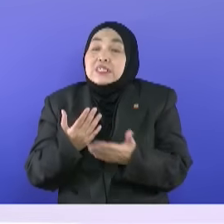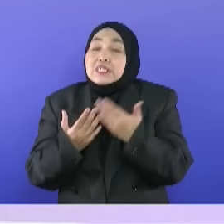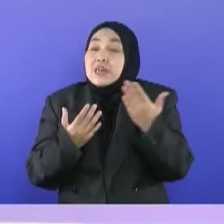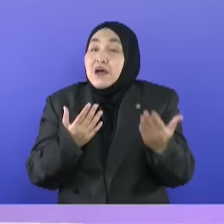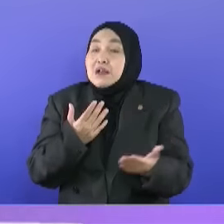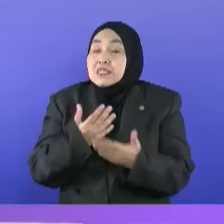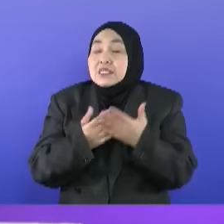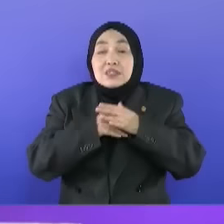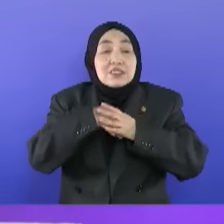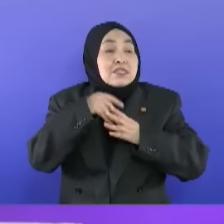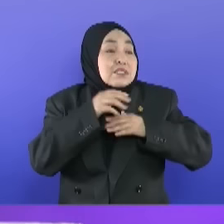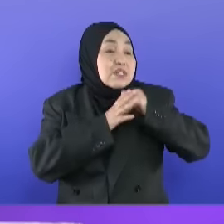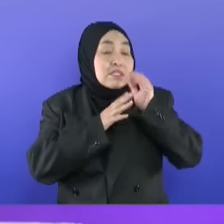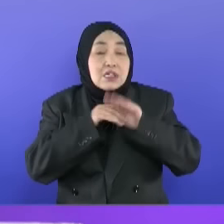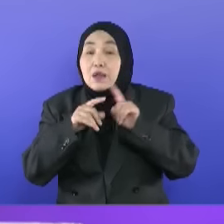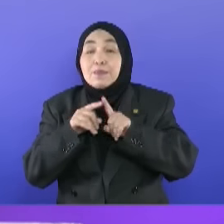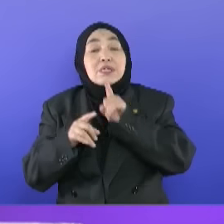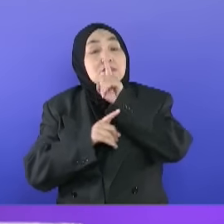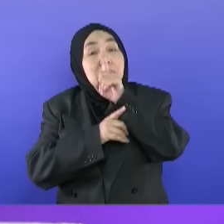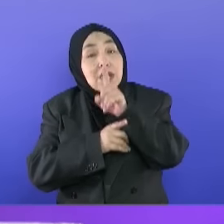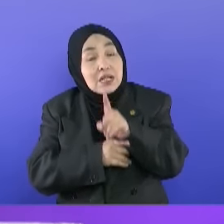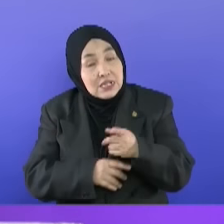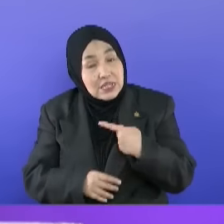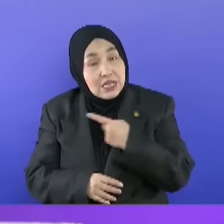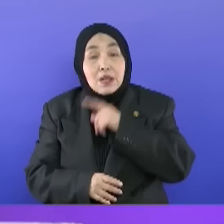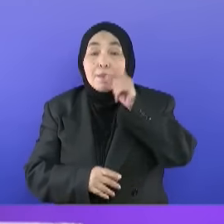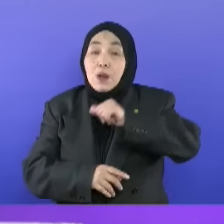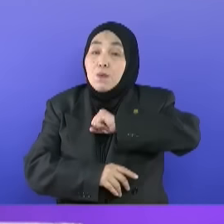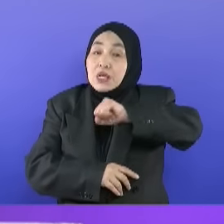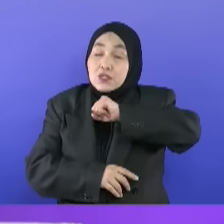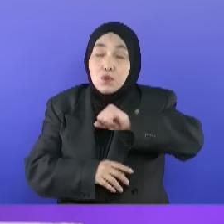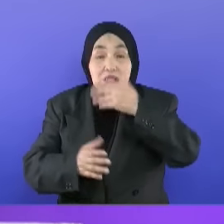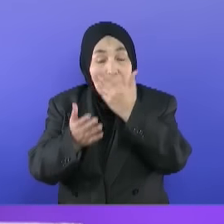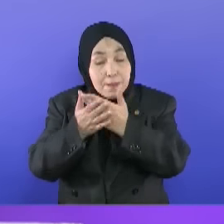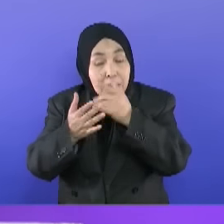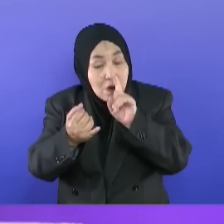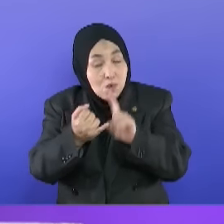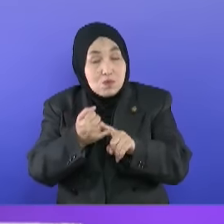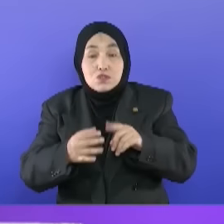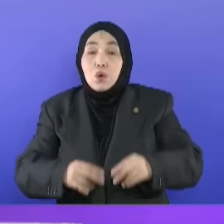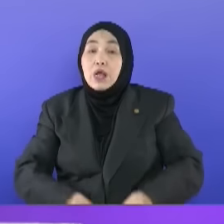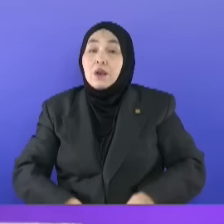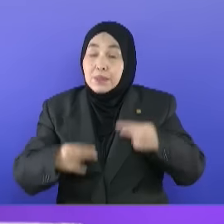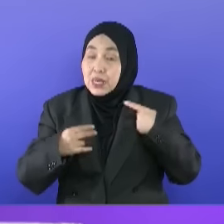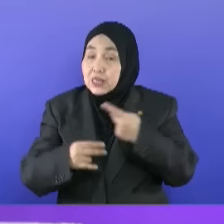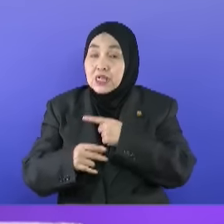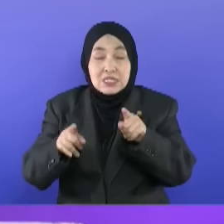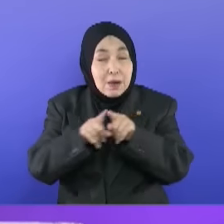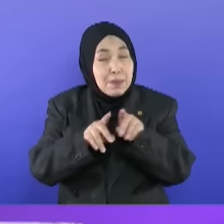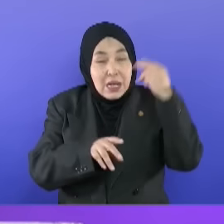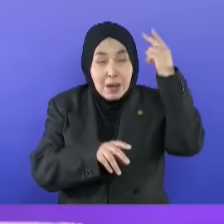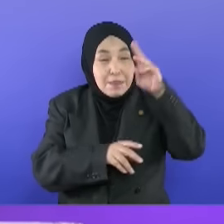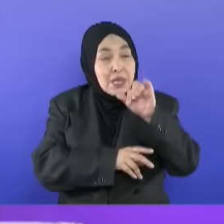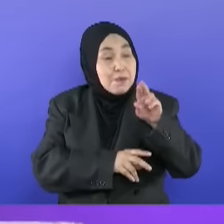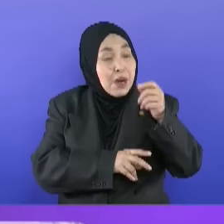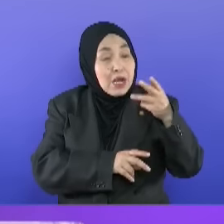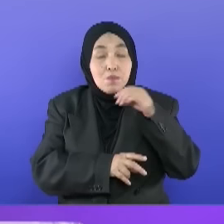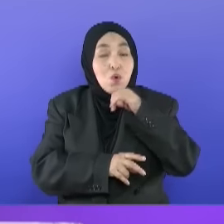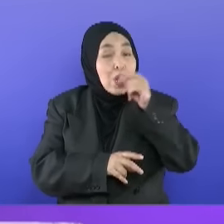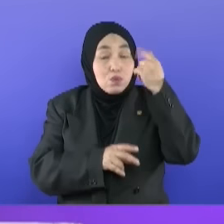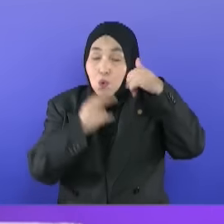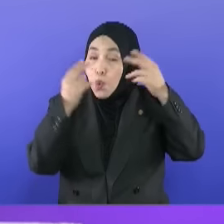rasa selesa. Padahal sebenarnya kita perlu berjuang sampai ke hujung hayat kita. Sebagaimana Nabi Ibrahim bukan untuk